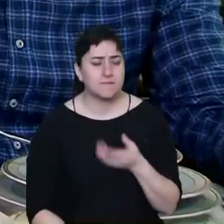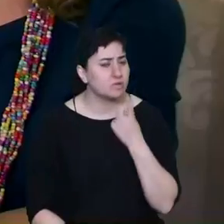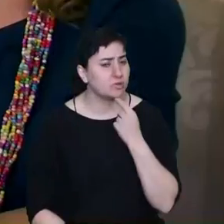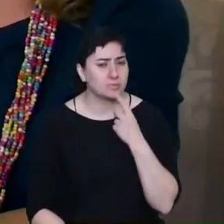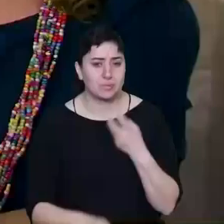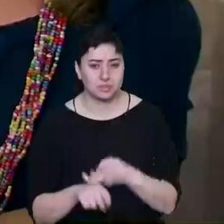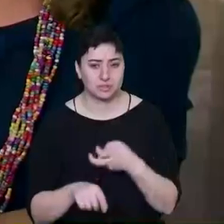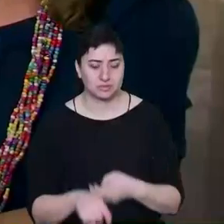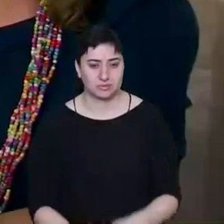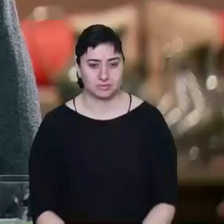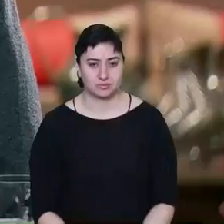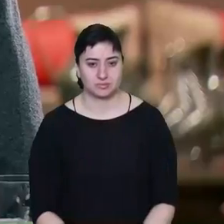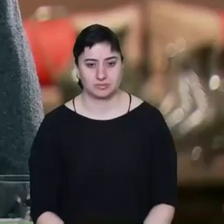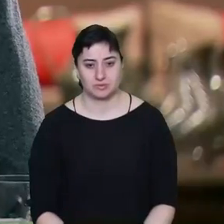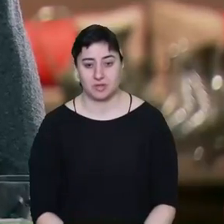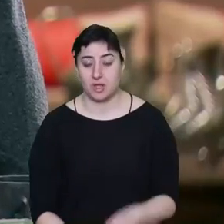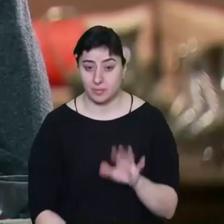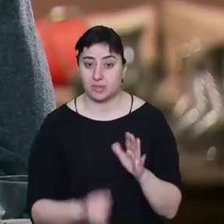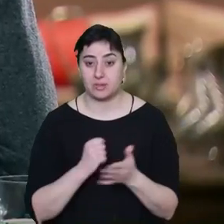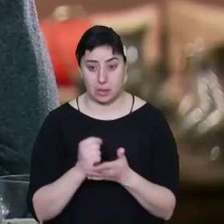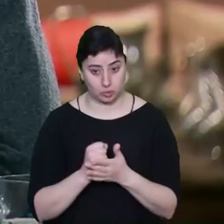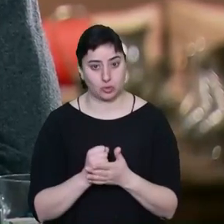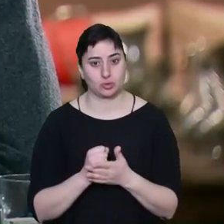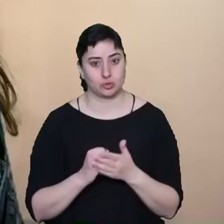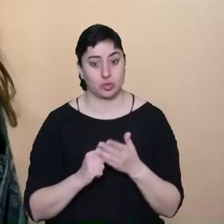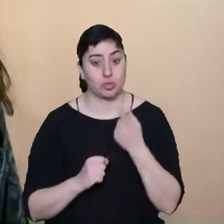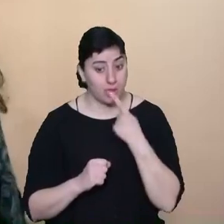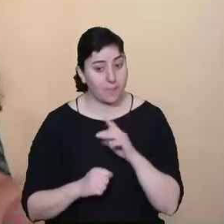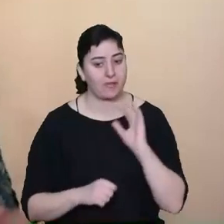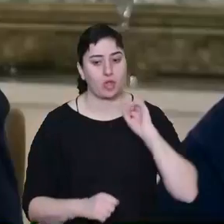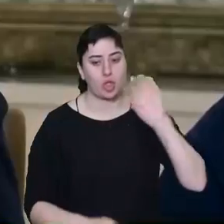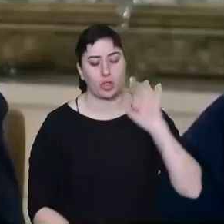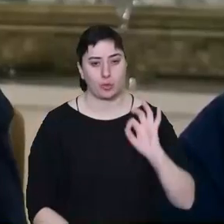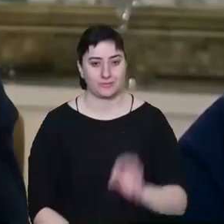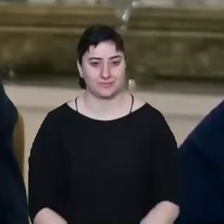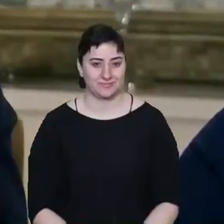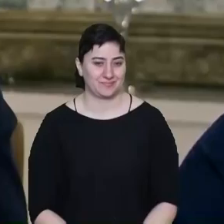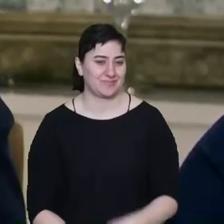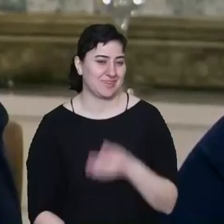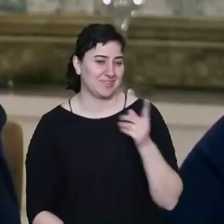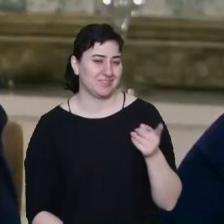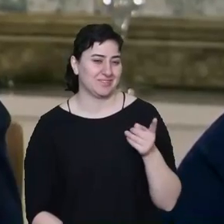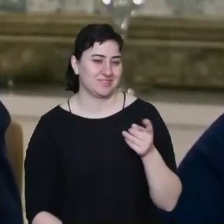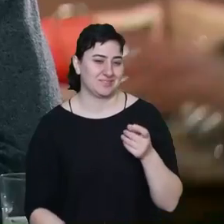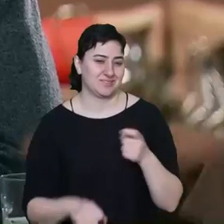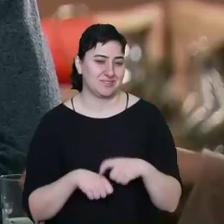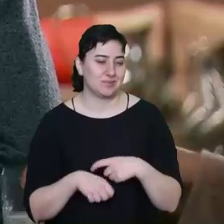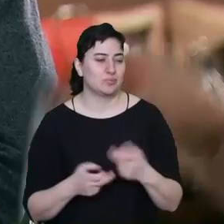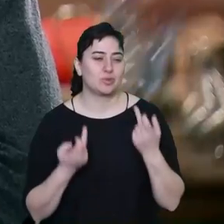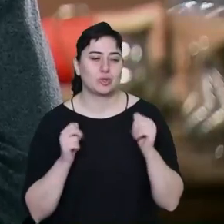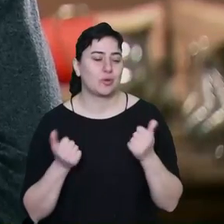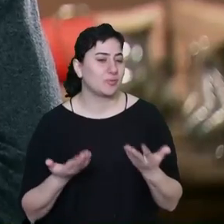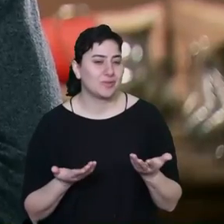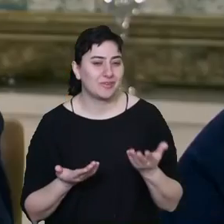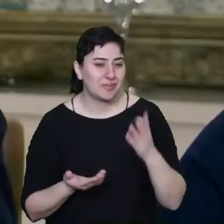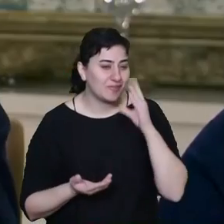tatlı maşallah. Canım. Ama en büyük Trabzon demeseydi postalayacaktım onu. Babacığım siz de boş yere gergenlik yapmışsınız.